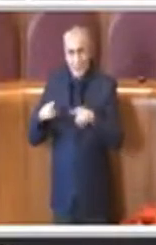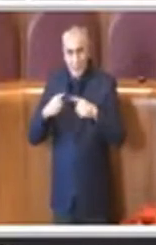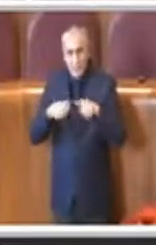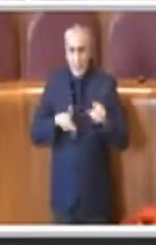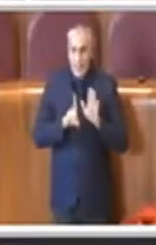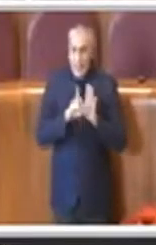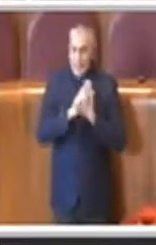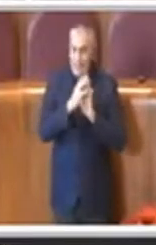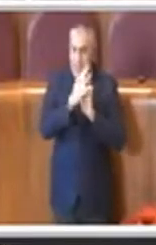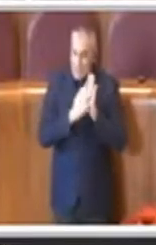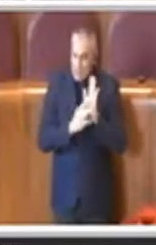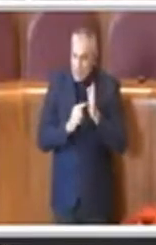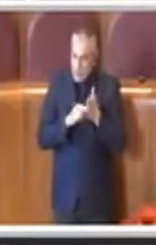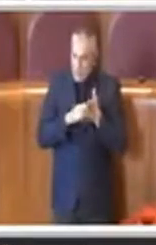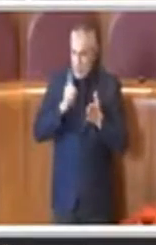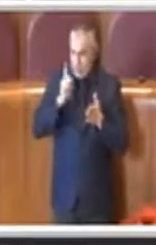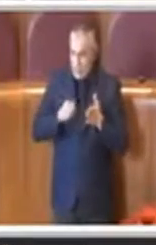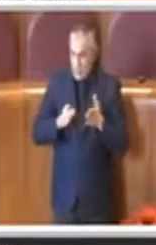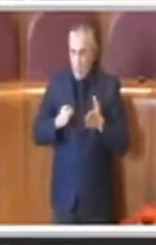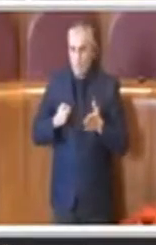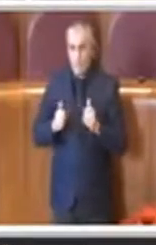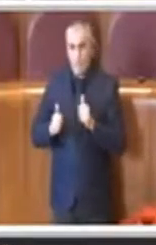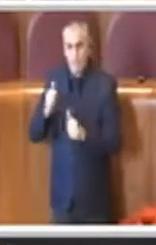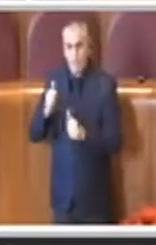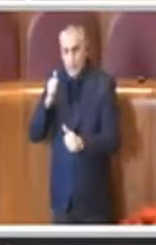tutto deve essere stato minuziosamente